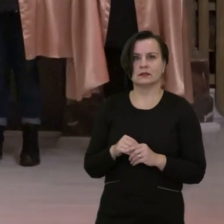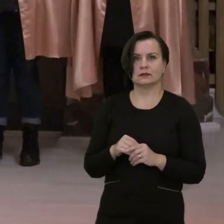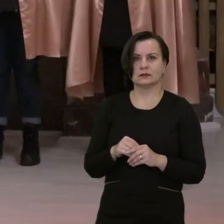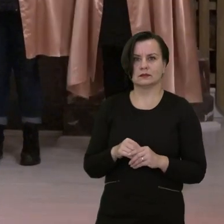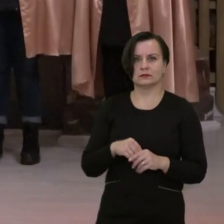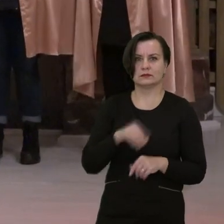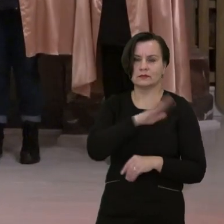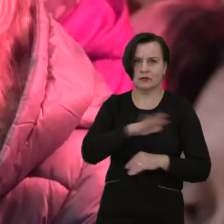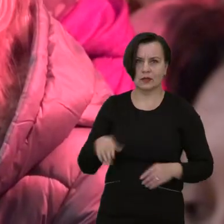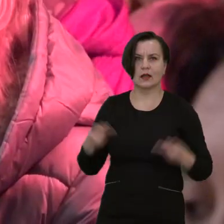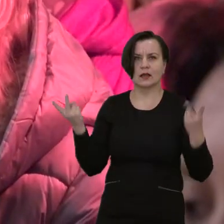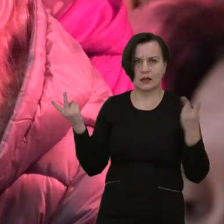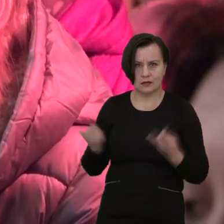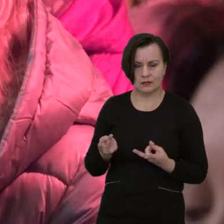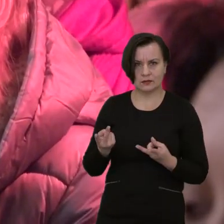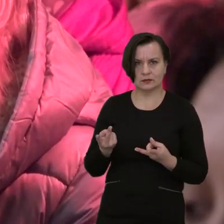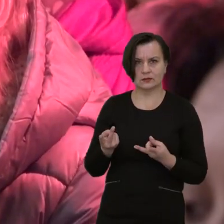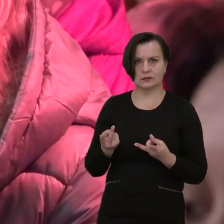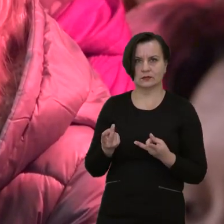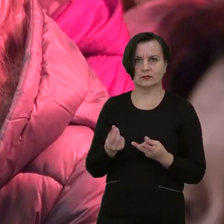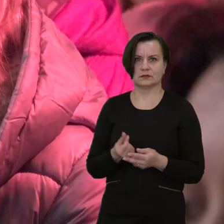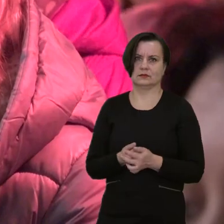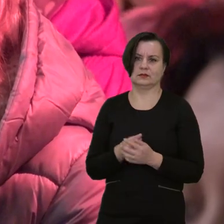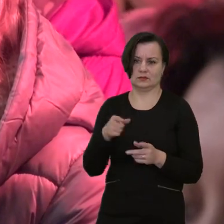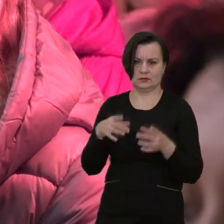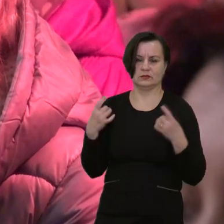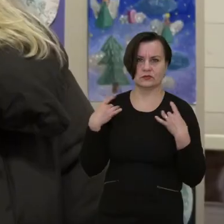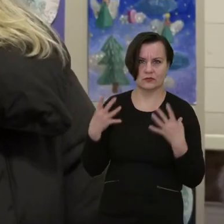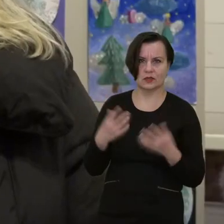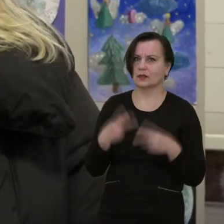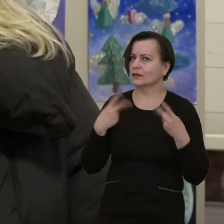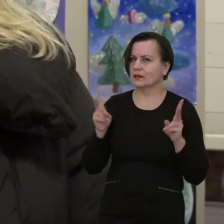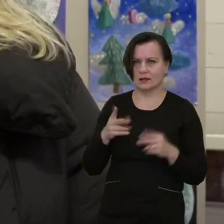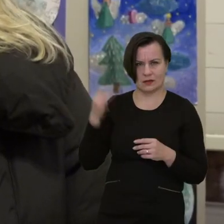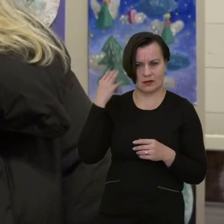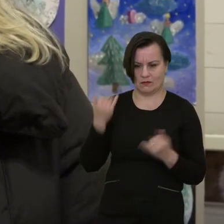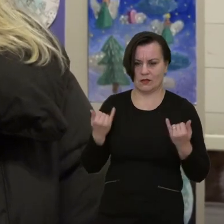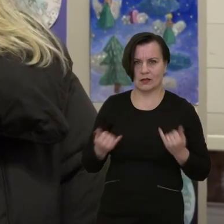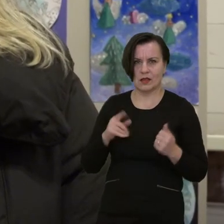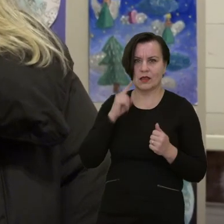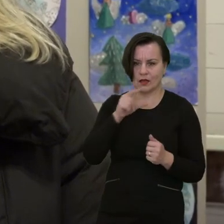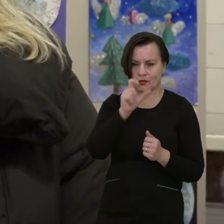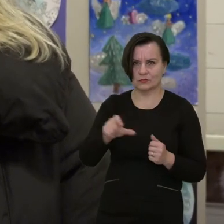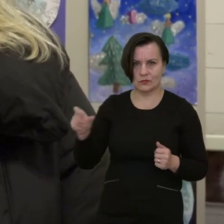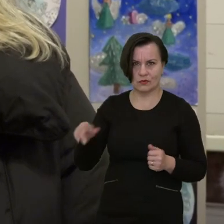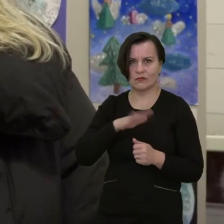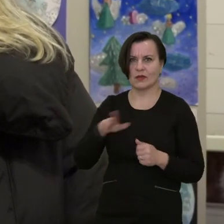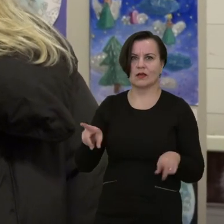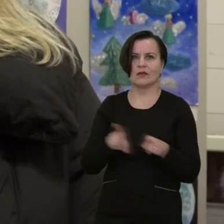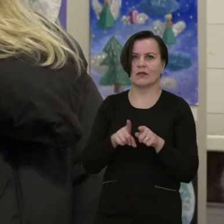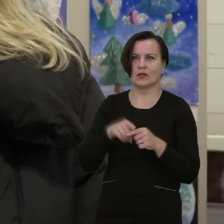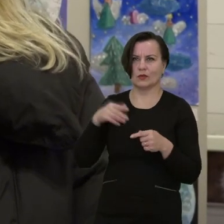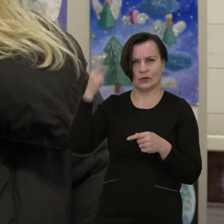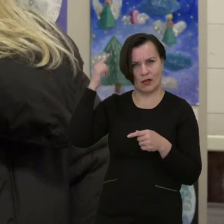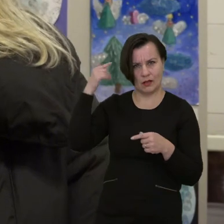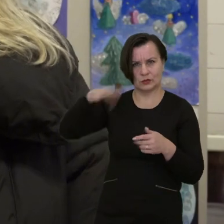Ir moksleiviams reikia to, nes nereikia galvoti, kad šiuolaikinis jaunimas vat